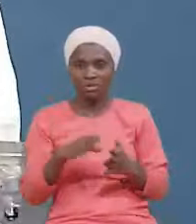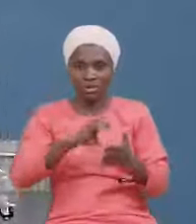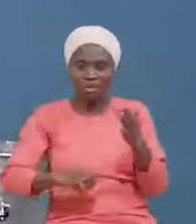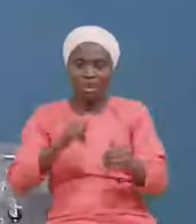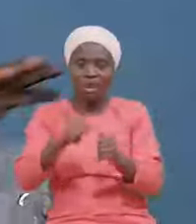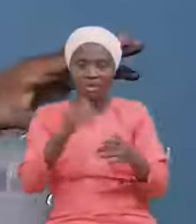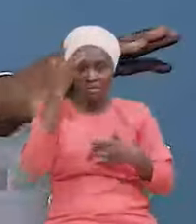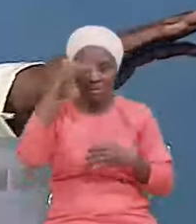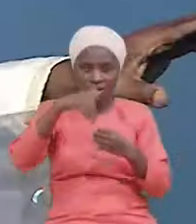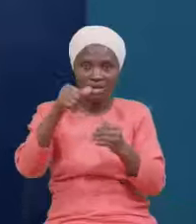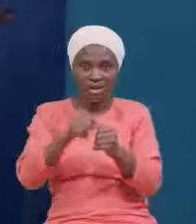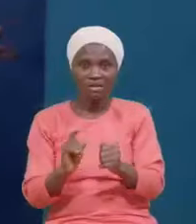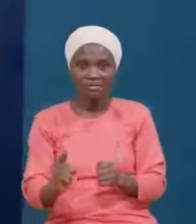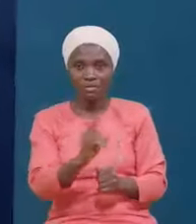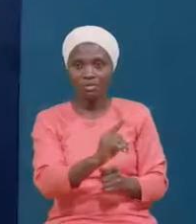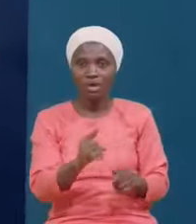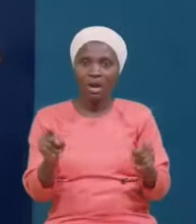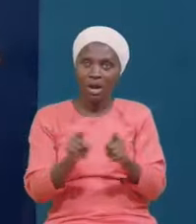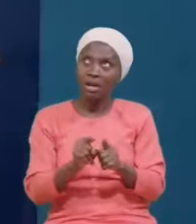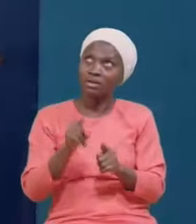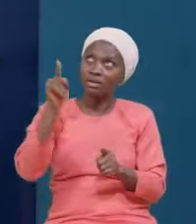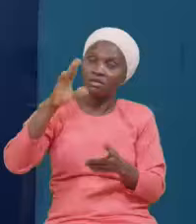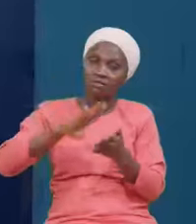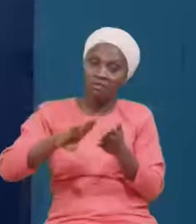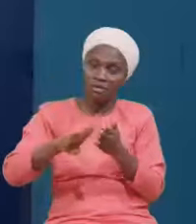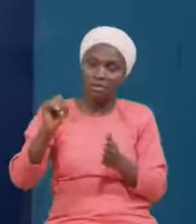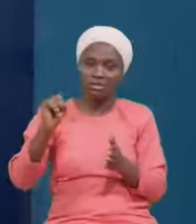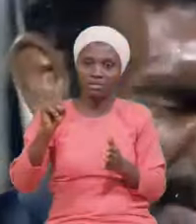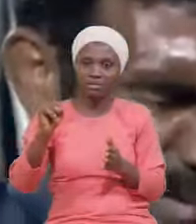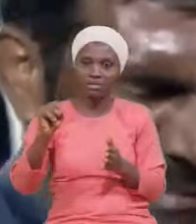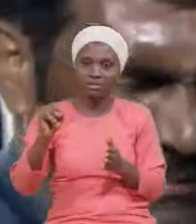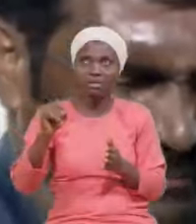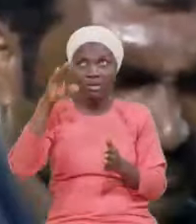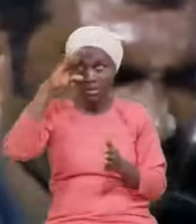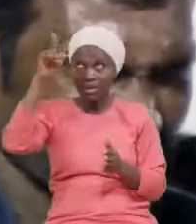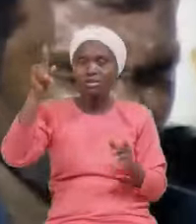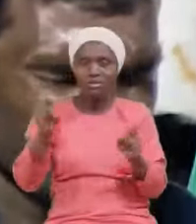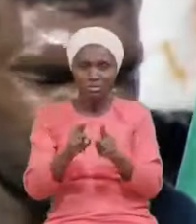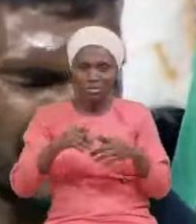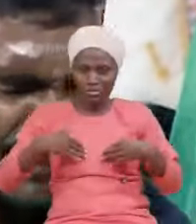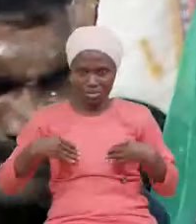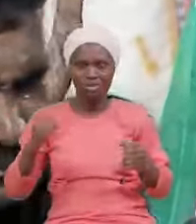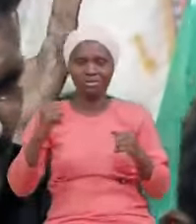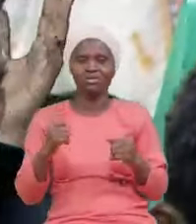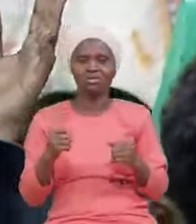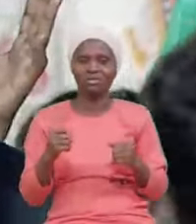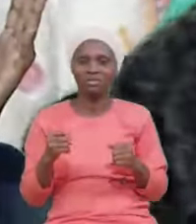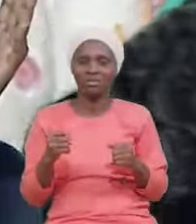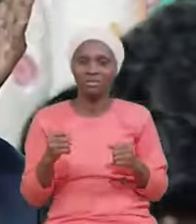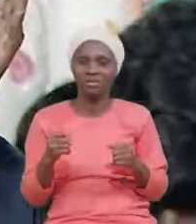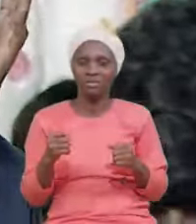ఉన్న రోగం ఆయనకు తెలుసును. As he forgives, ఆయన మిమ్మల్ని క్షమించగా. He also heals. ఆయన క్షమిస్తాడు మాత్రమే